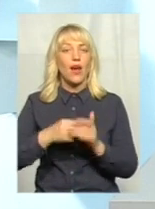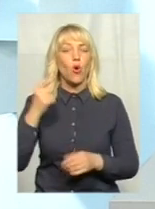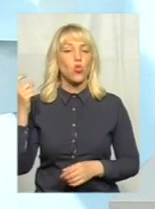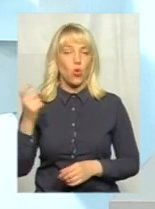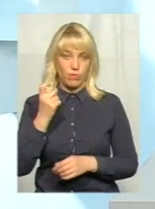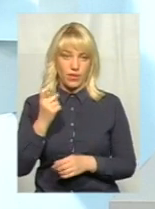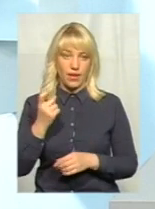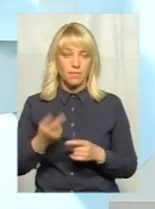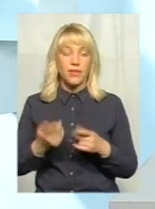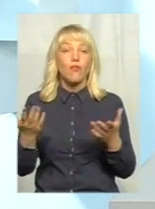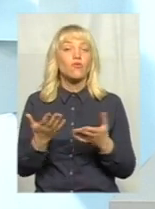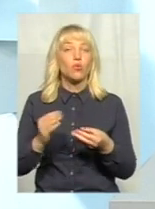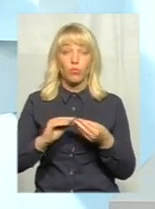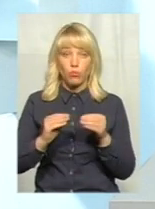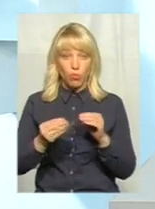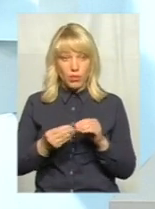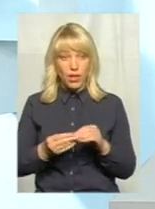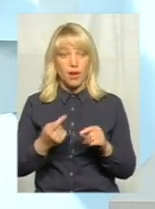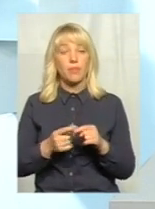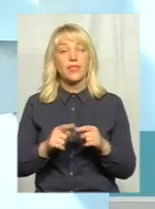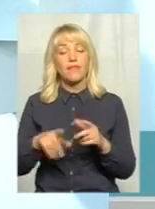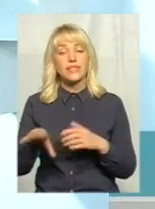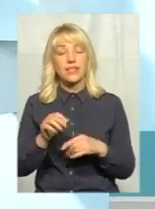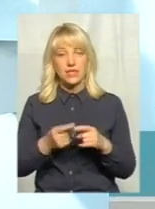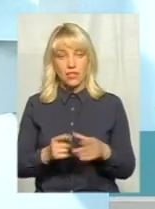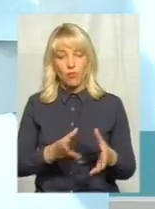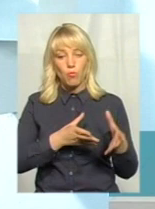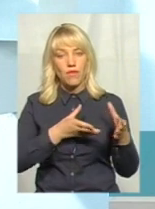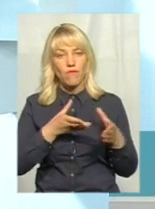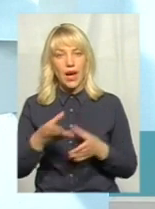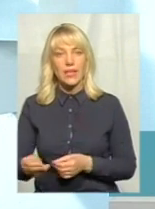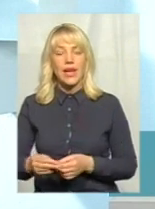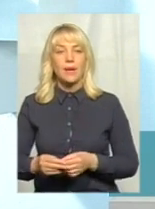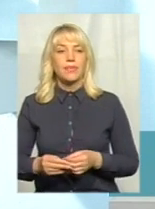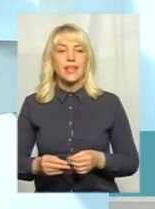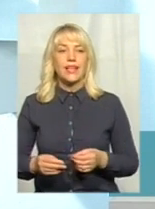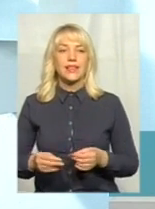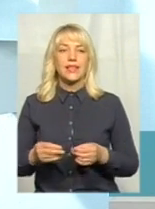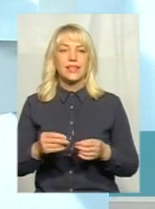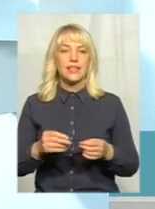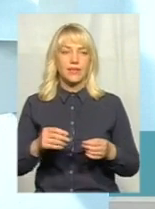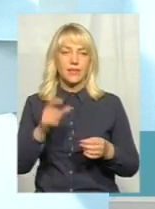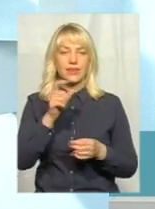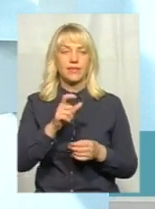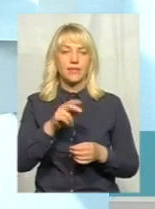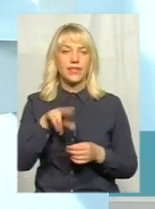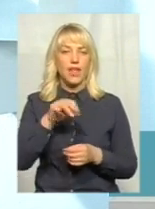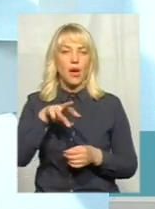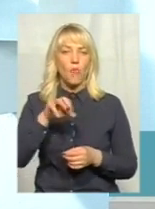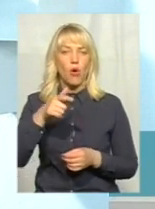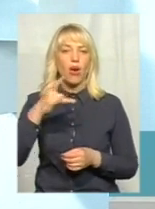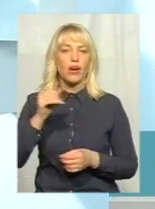розумієте, в чому ще питання? На ці всі речі ще ж впливає дуже і демографічна ситуація. Міграцію ми як теж беремо